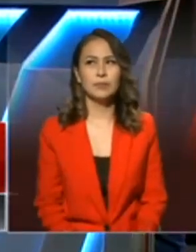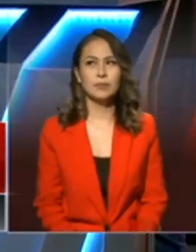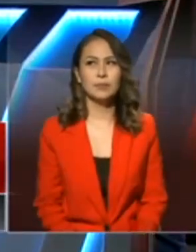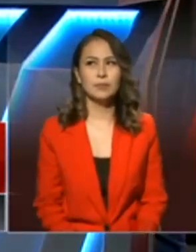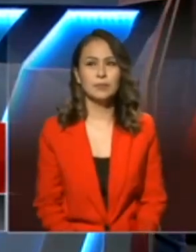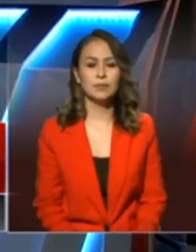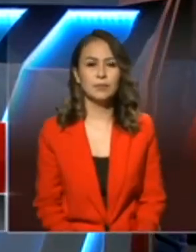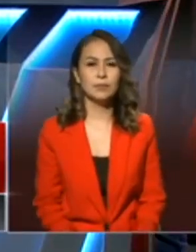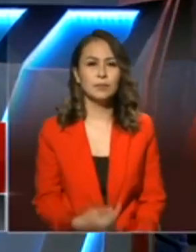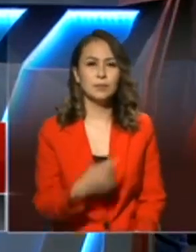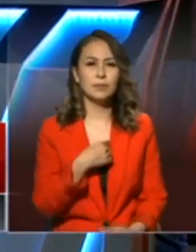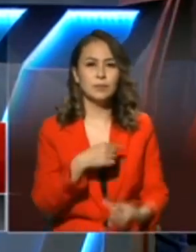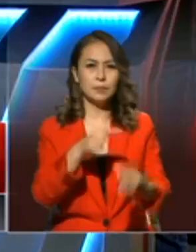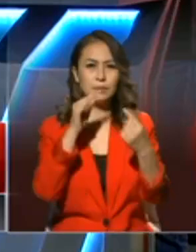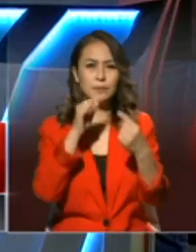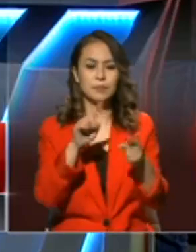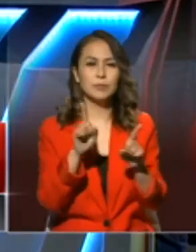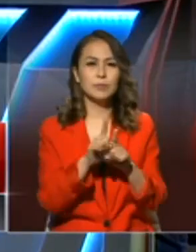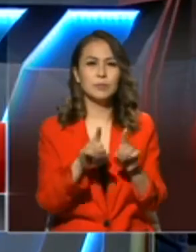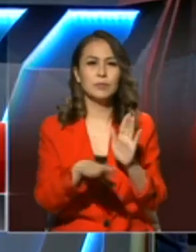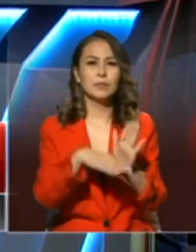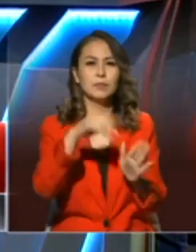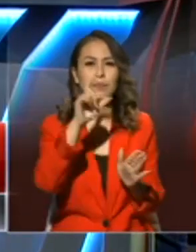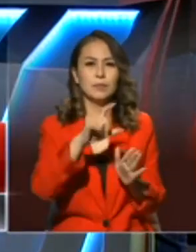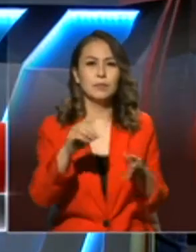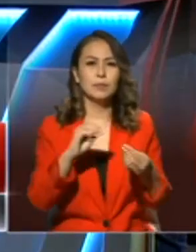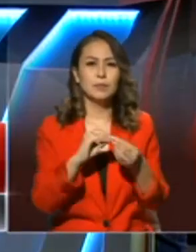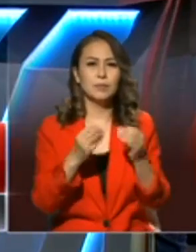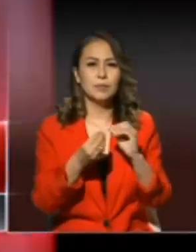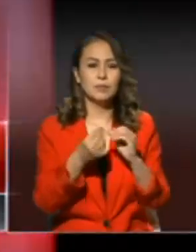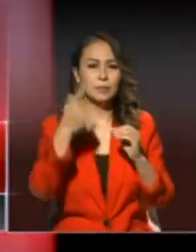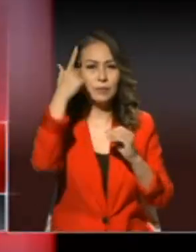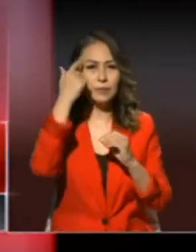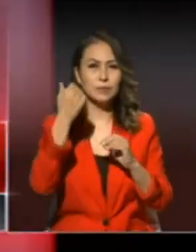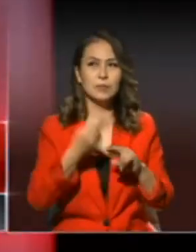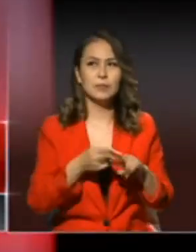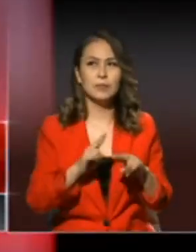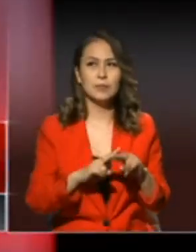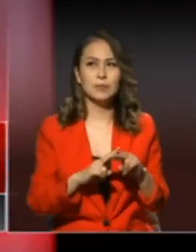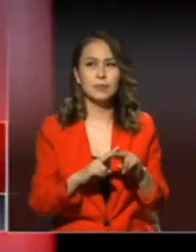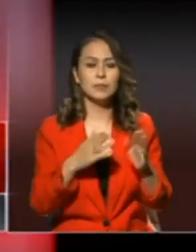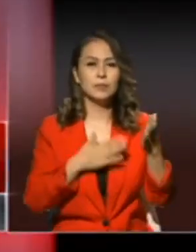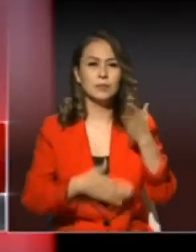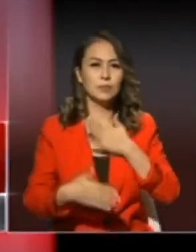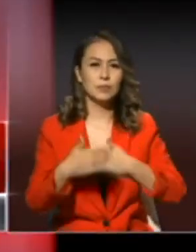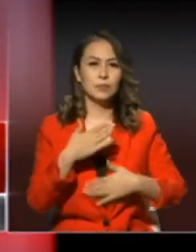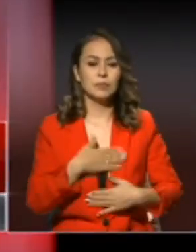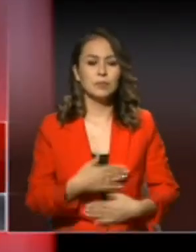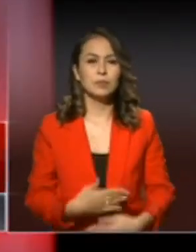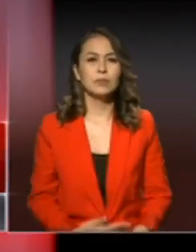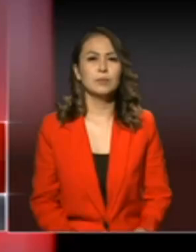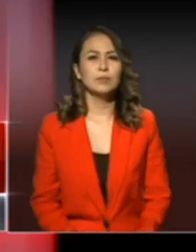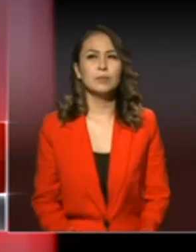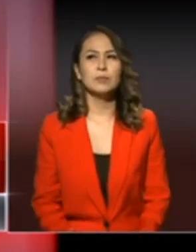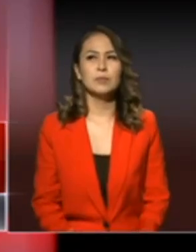депутаттың айтқанынан, бірақ депутат осы мәселені, проблеманы біліп тұрғанына енді қуанып отырмыз. Иә, бірақ